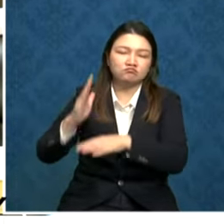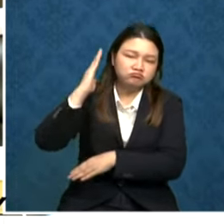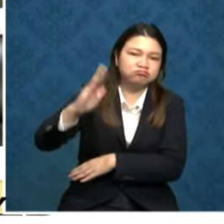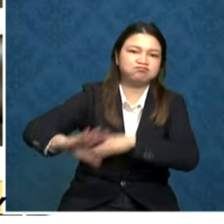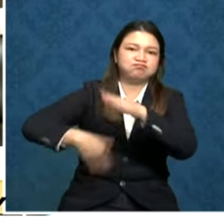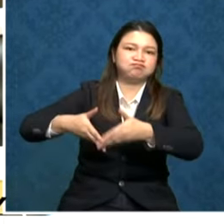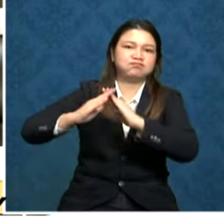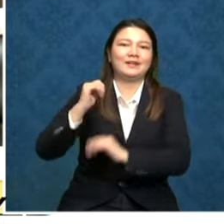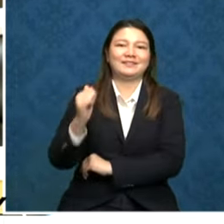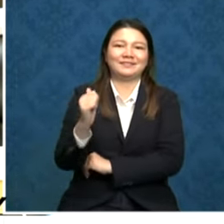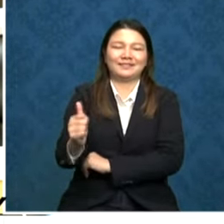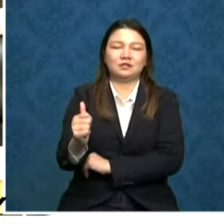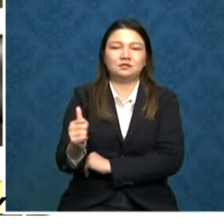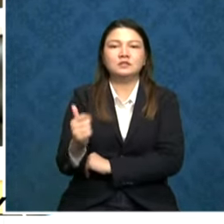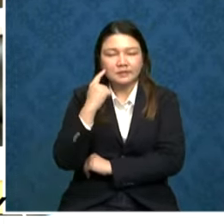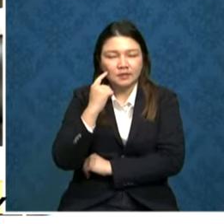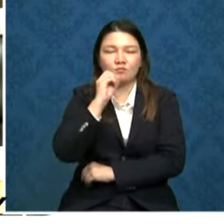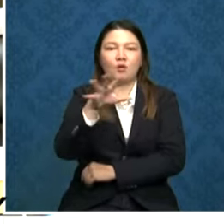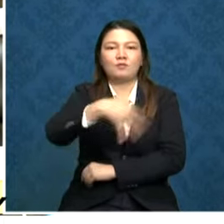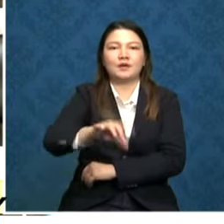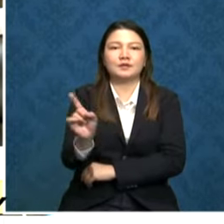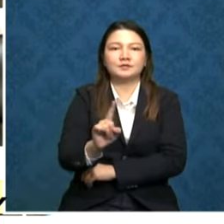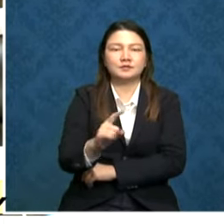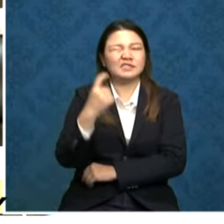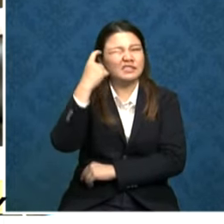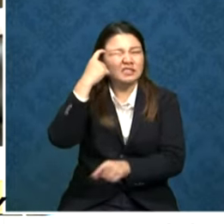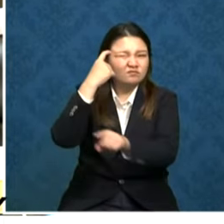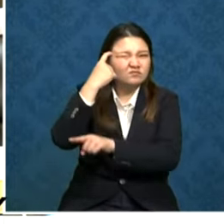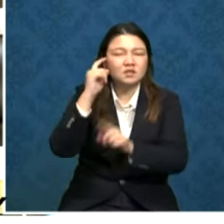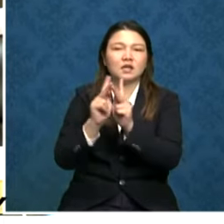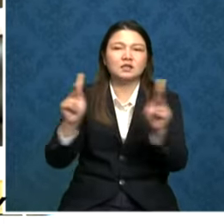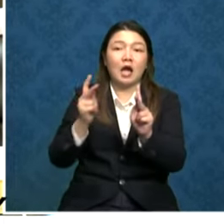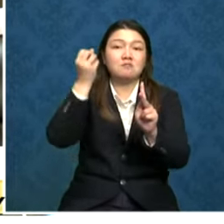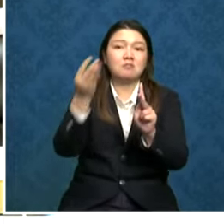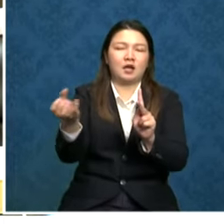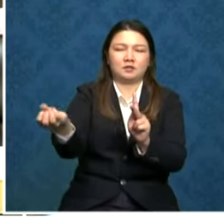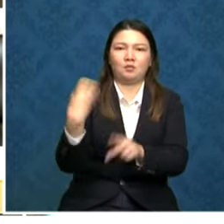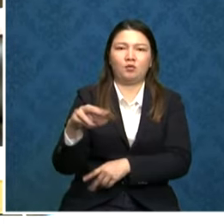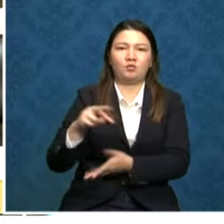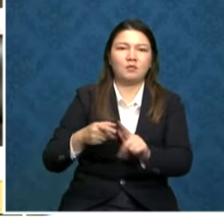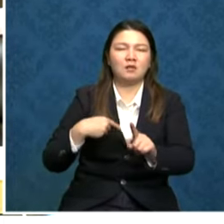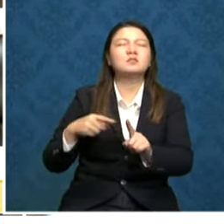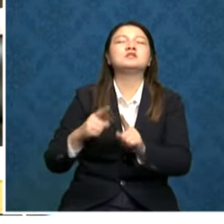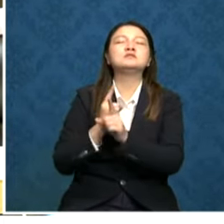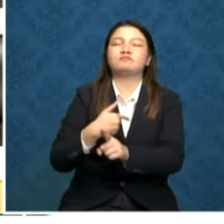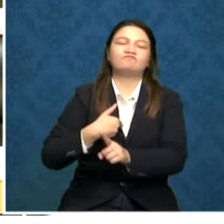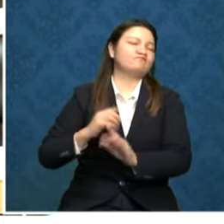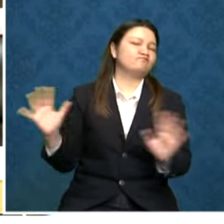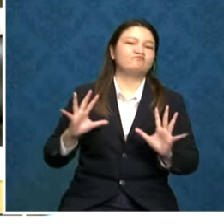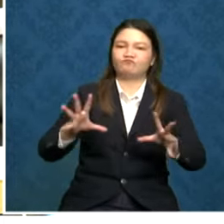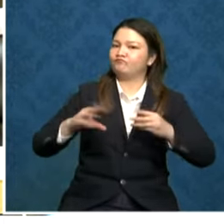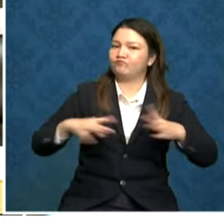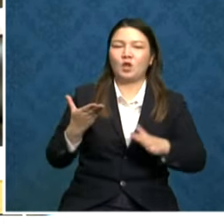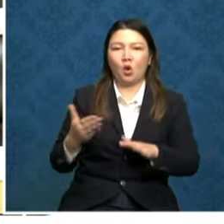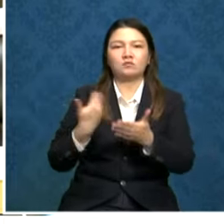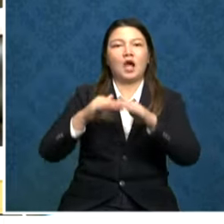ดังนั้นจากเหตและผลที่ผมกล่าวมาทั้งหมดนี้ครับผมขออนุญาตไม่เห็นด้วยกับกรรมาธิการเสียงข้างมากและขอปรับลดกรอบงบประมาณรายจ่ายประจำปี